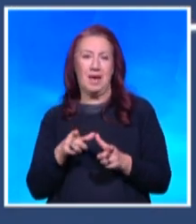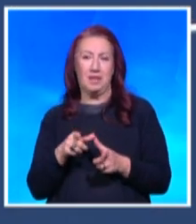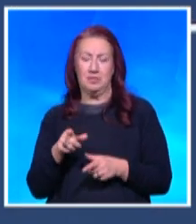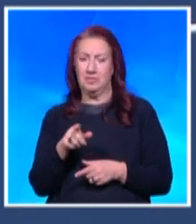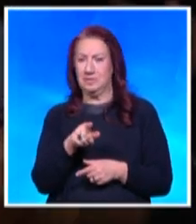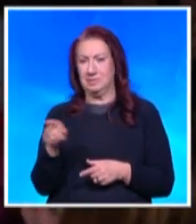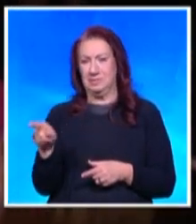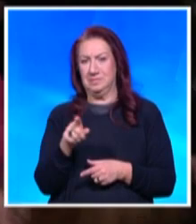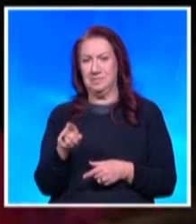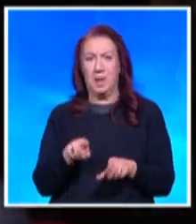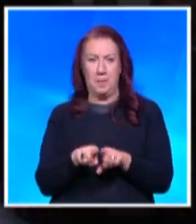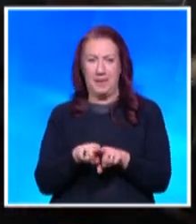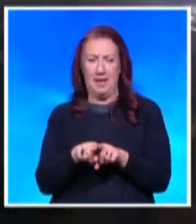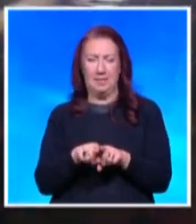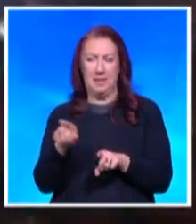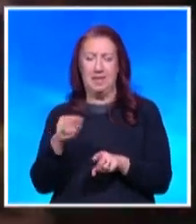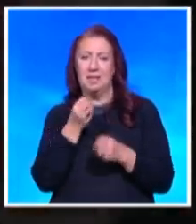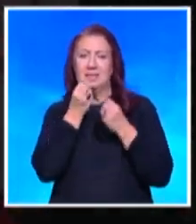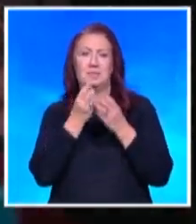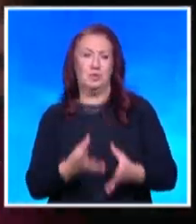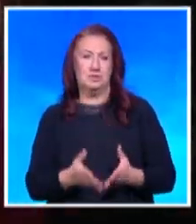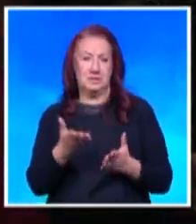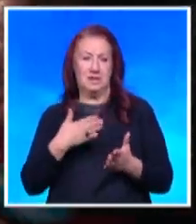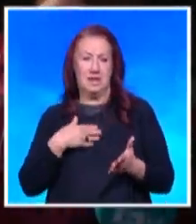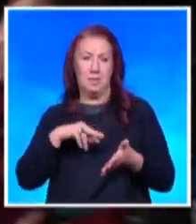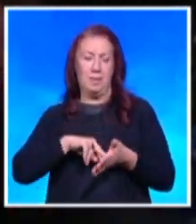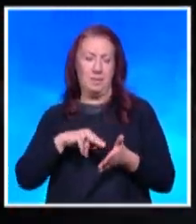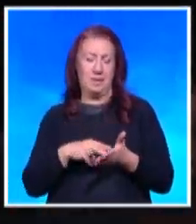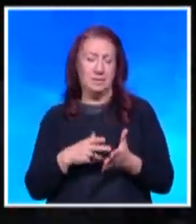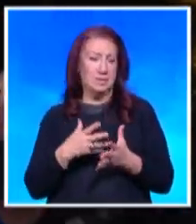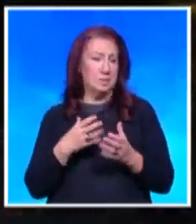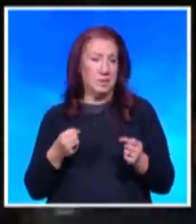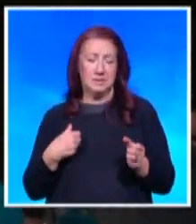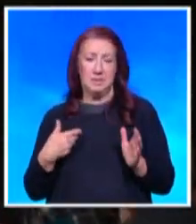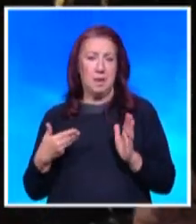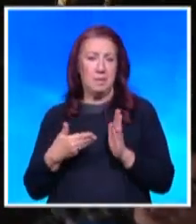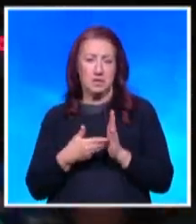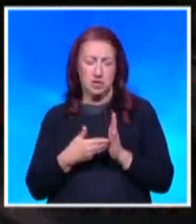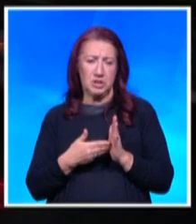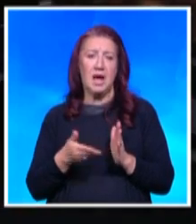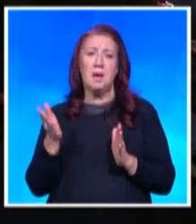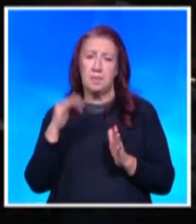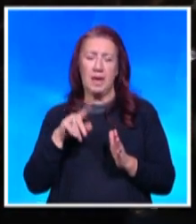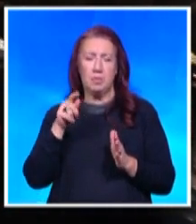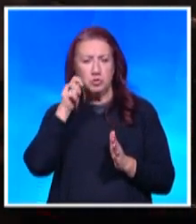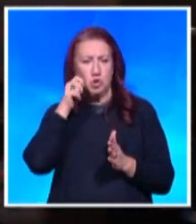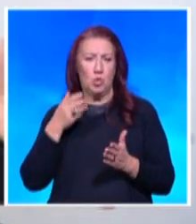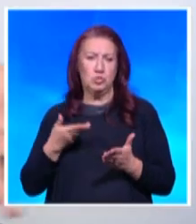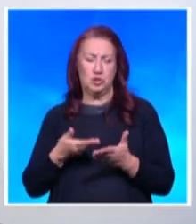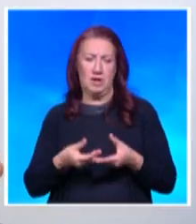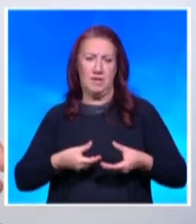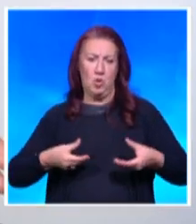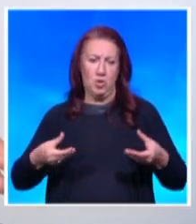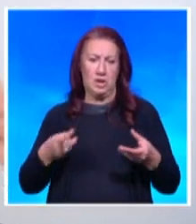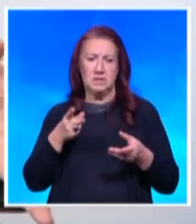практика издаде този план. Теоретично, дори без да има причина конгресът да бъде обжалван, той може да бъде обжалван. Това забавя с